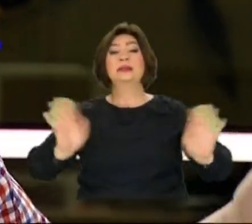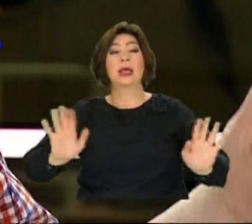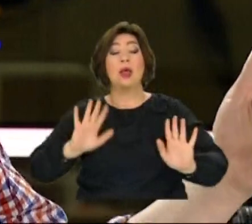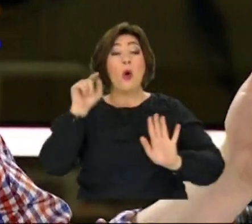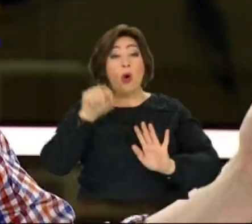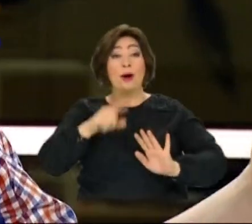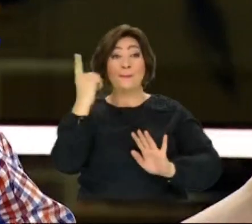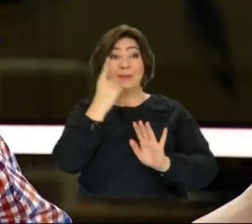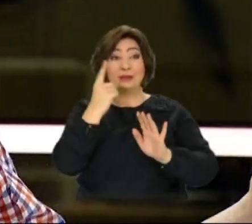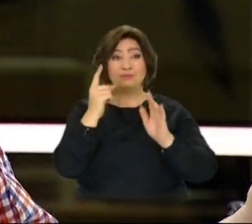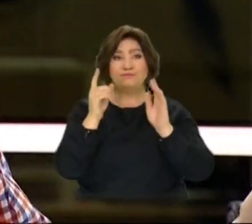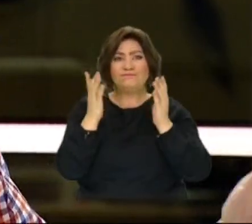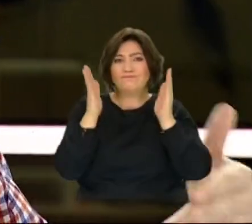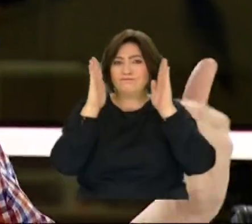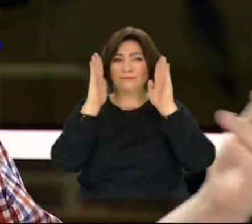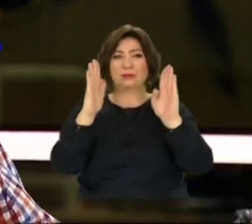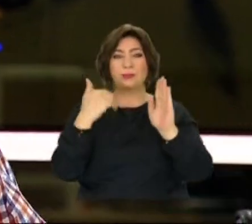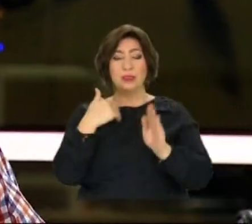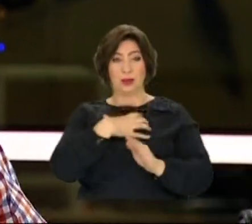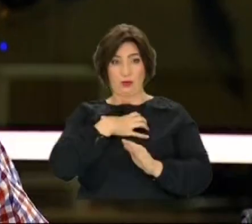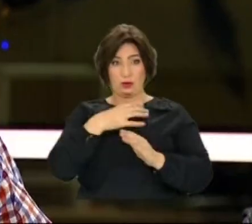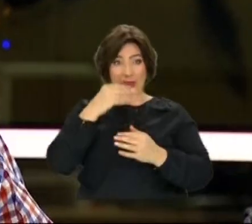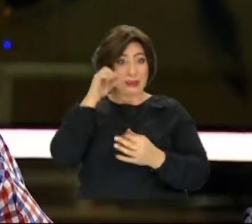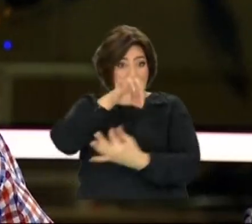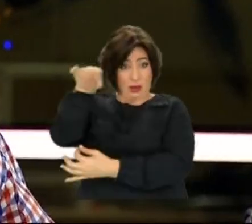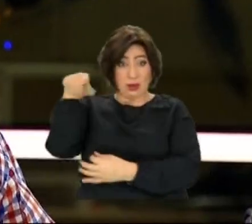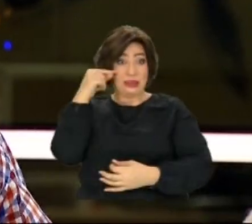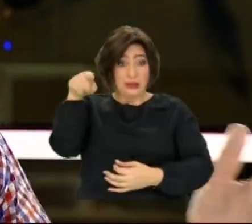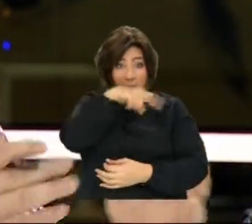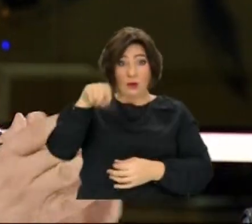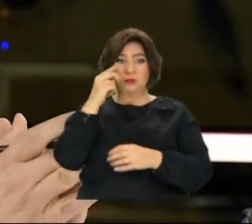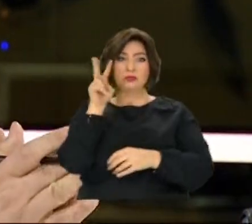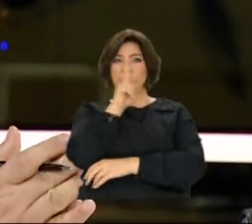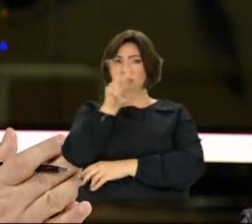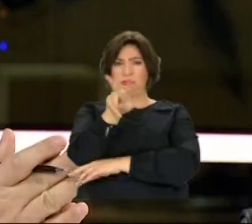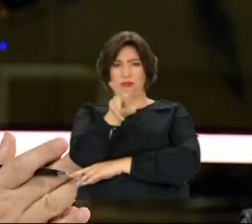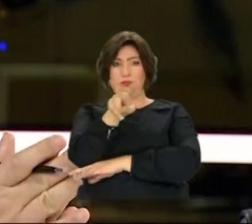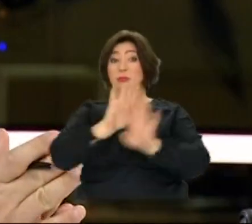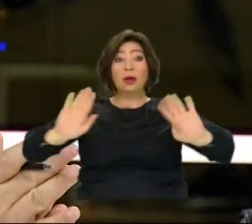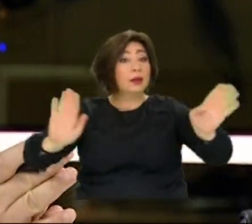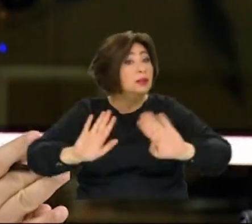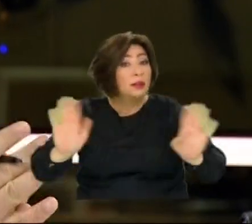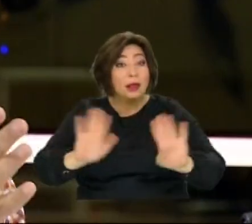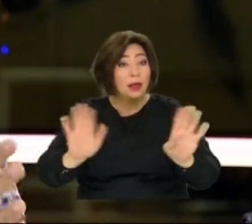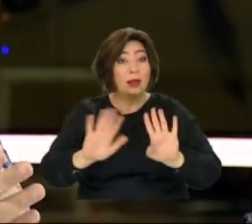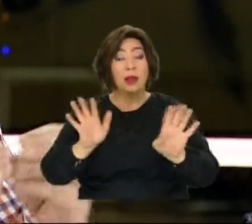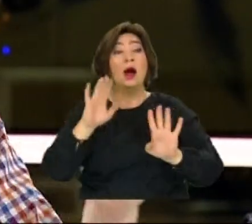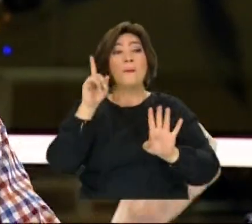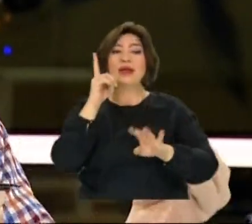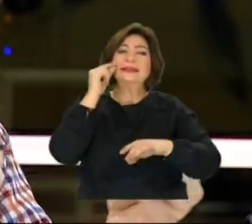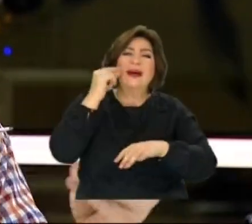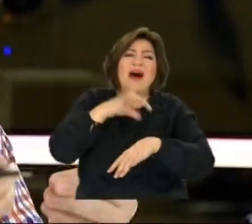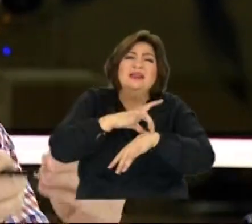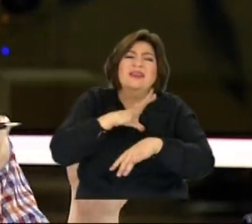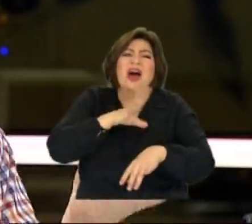o anda bir yerde metafizik olan bir şeyler. Bizim gözümüzle algılayamadığımız şeyler. Ama yani bu arada o yani bazı insanlar ne bileyim hastadır,